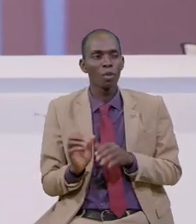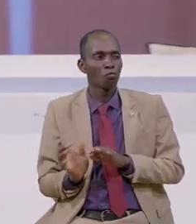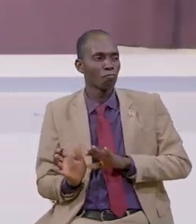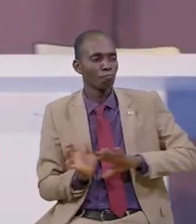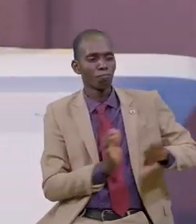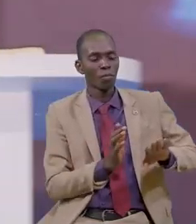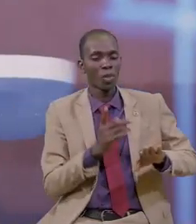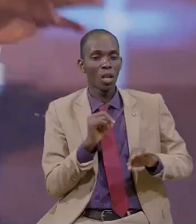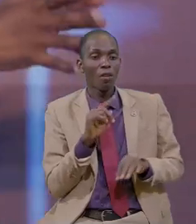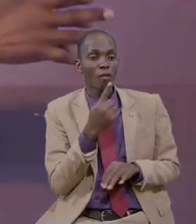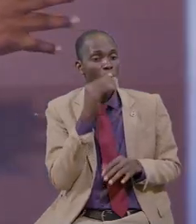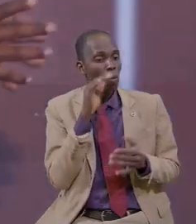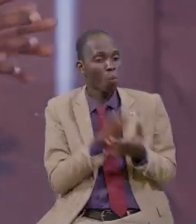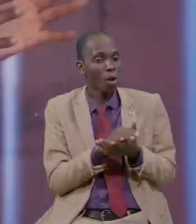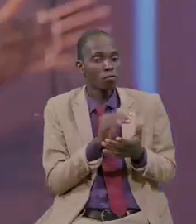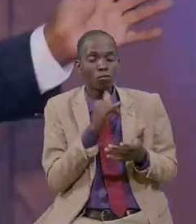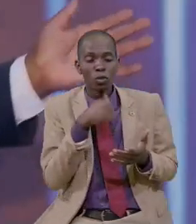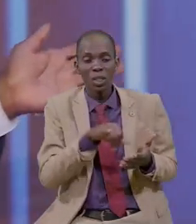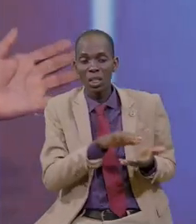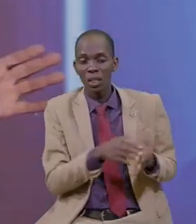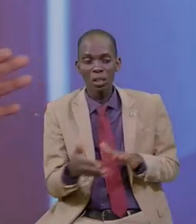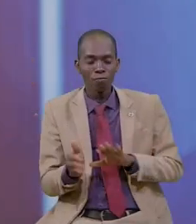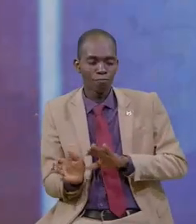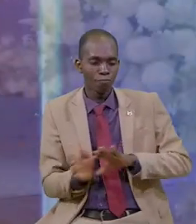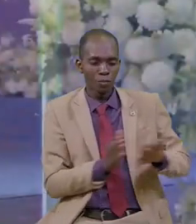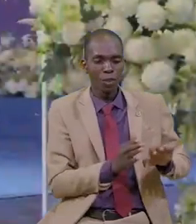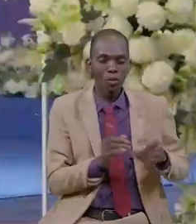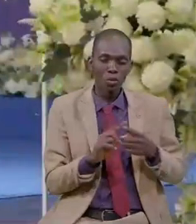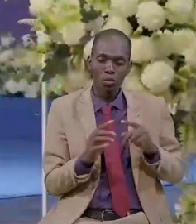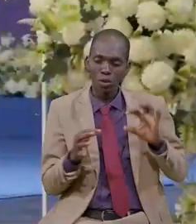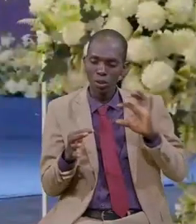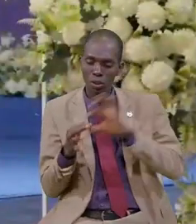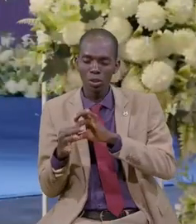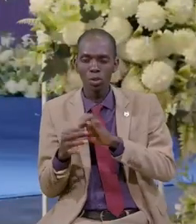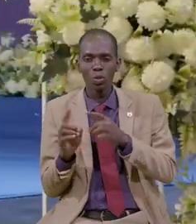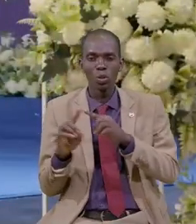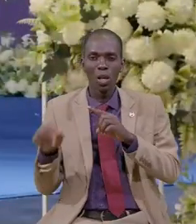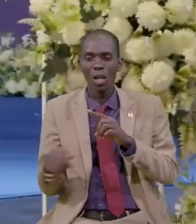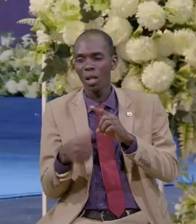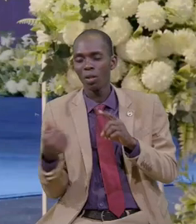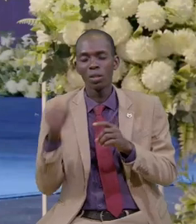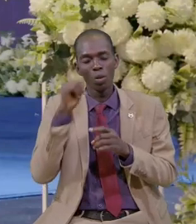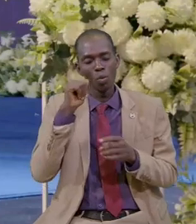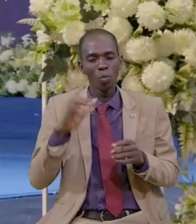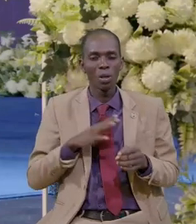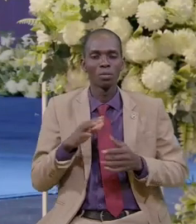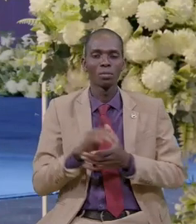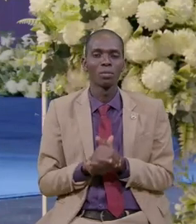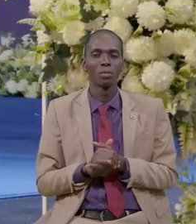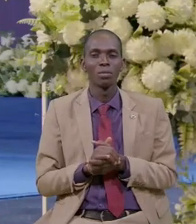chassent la première femme, la première épouse et vont maintenant se lier à une autre femme.